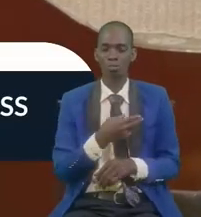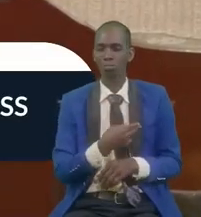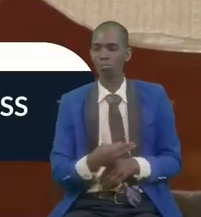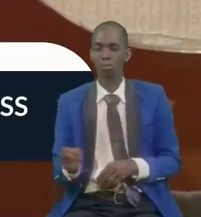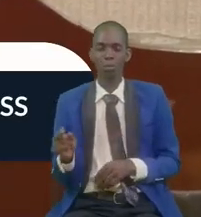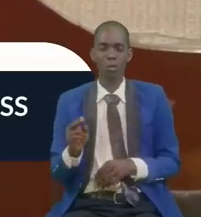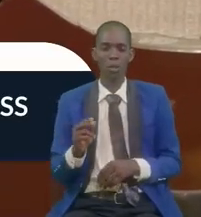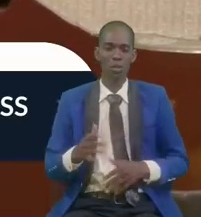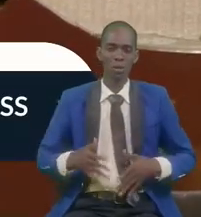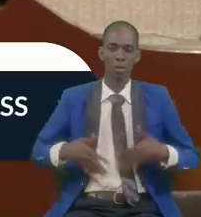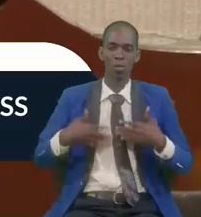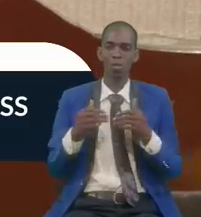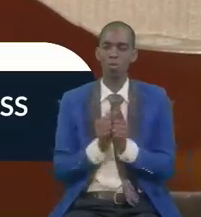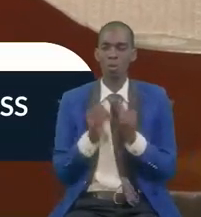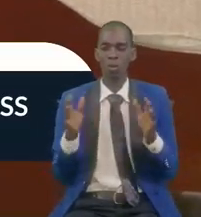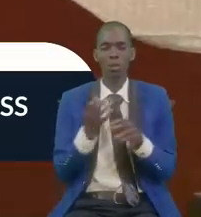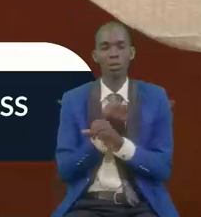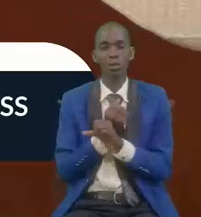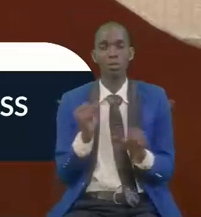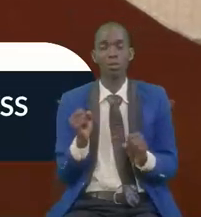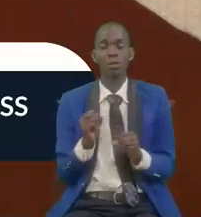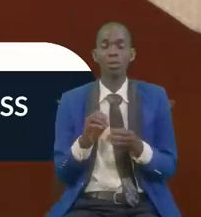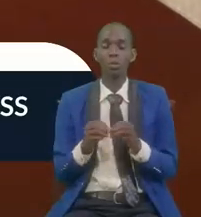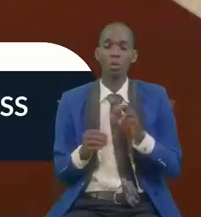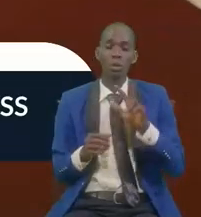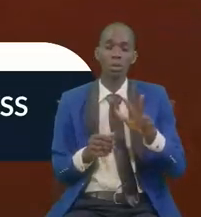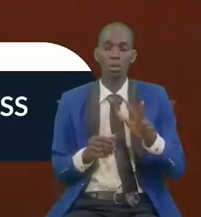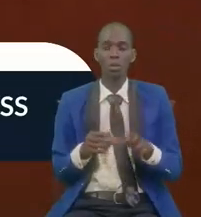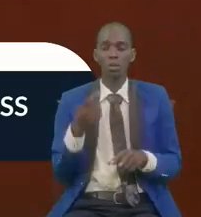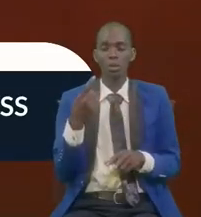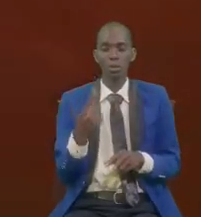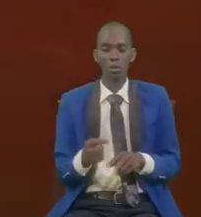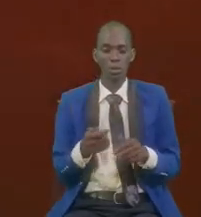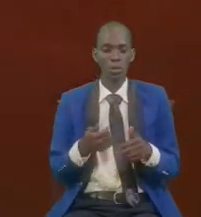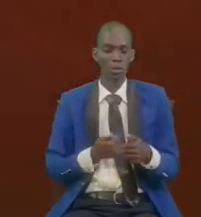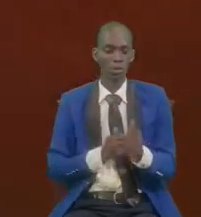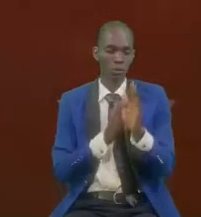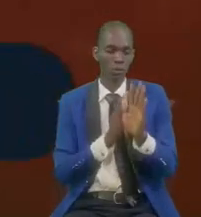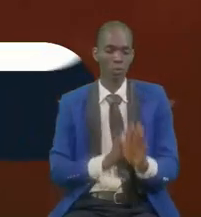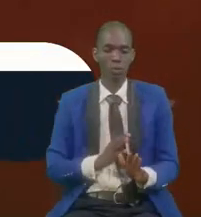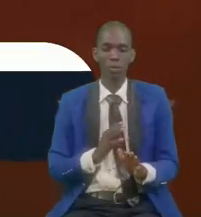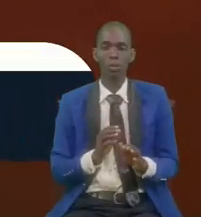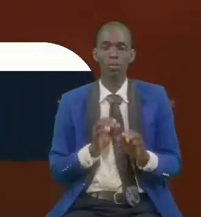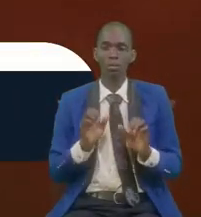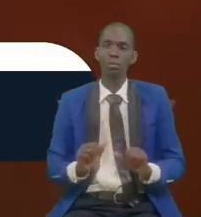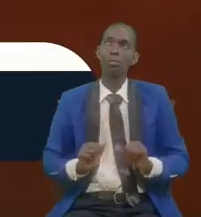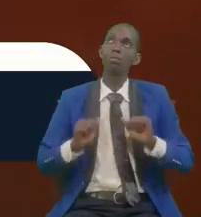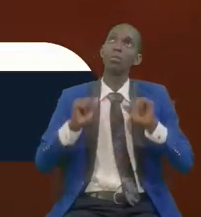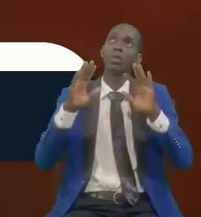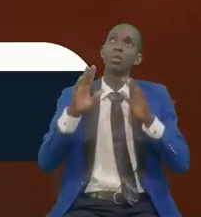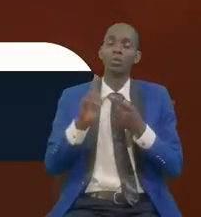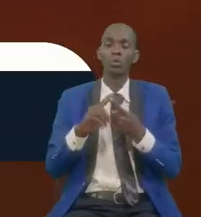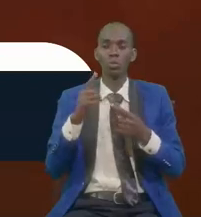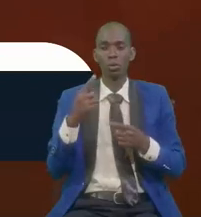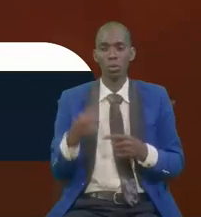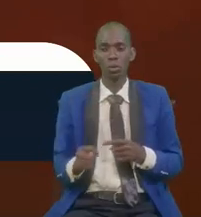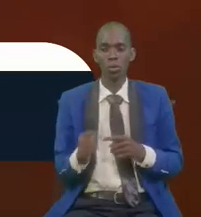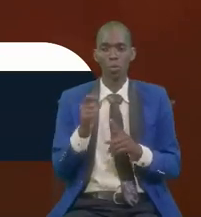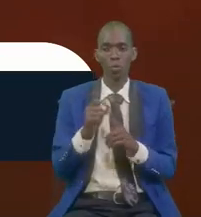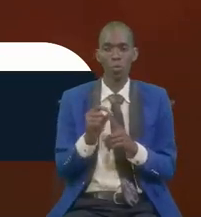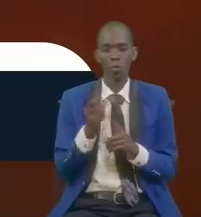salut. 3. Les disciples consacrés à la parole